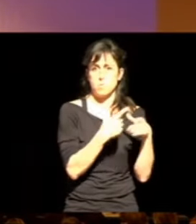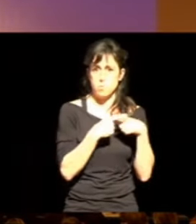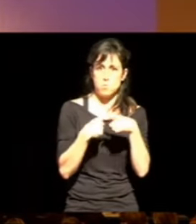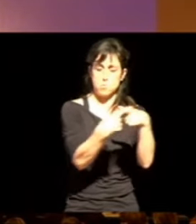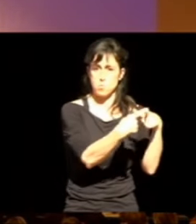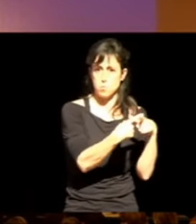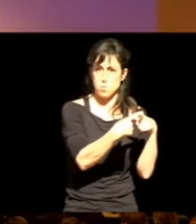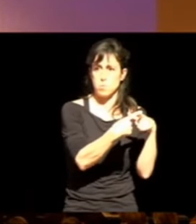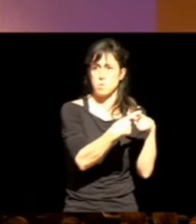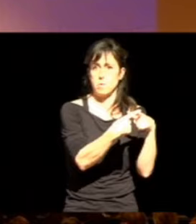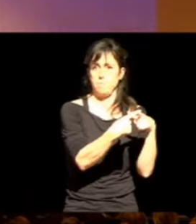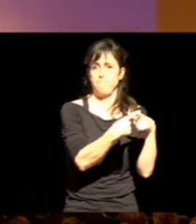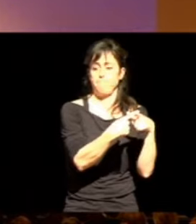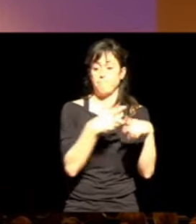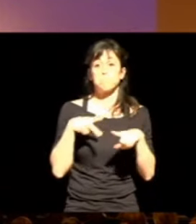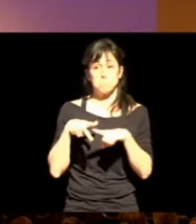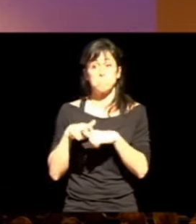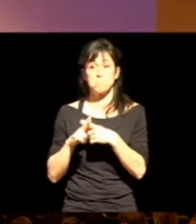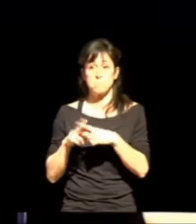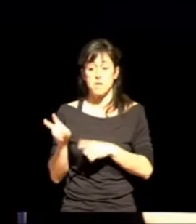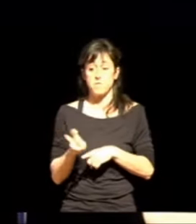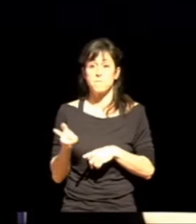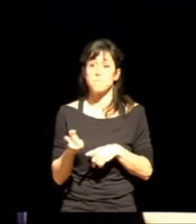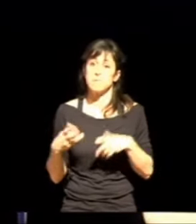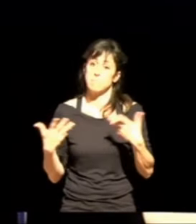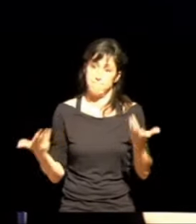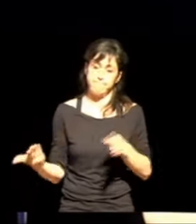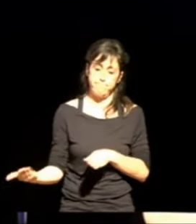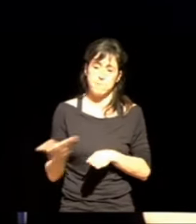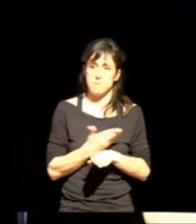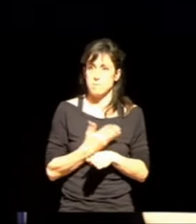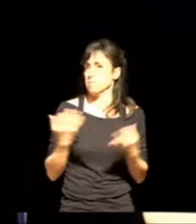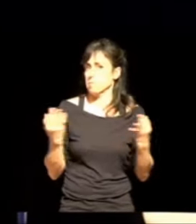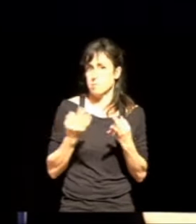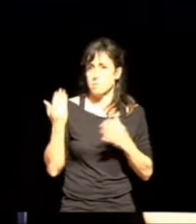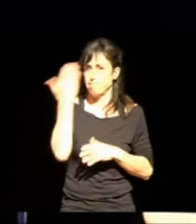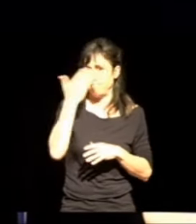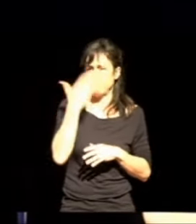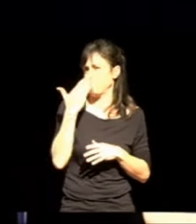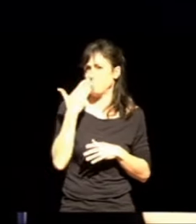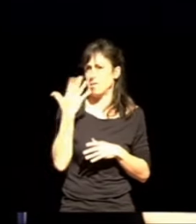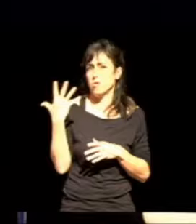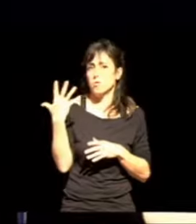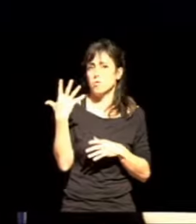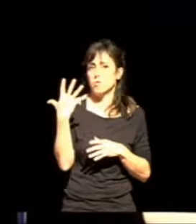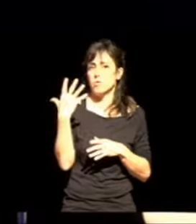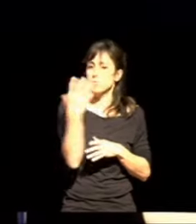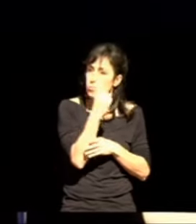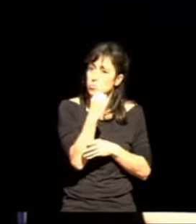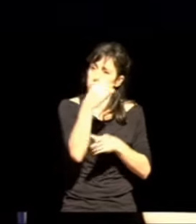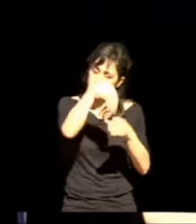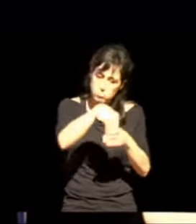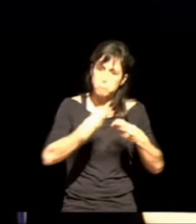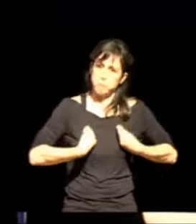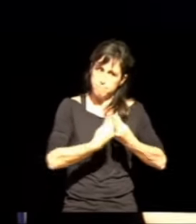tresna erabiltzerako bazenean, balean aipatu duguna, ez? Ba, ikastetxe guztioi dagokigu bizikidetza positiboa, baina beti ikastetxe